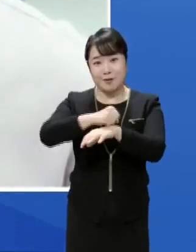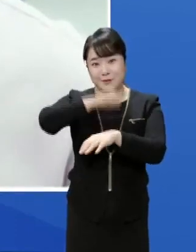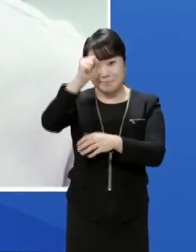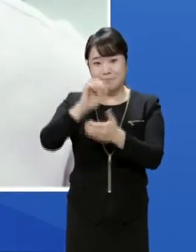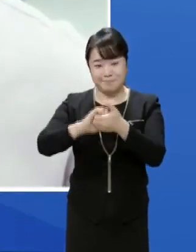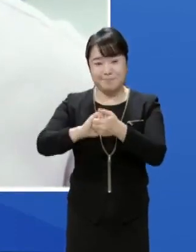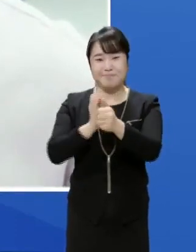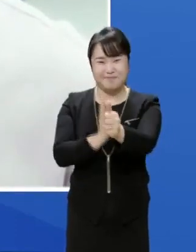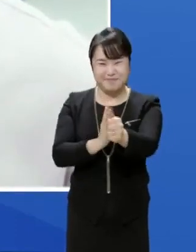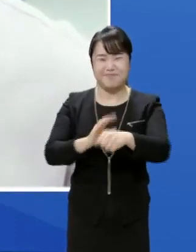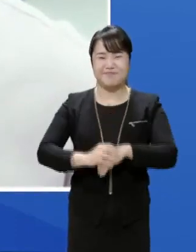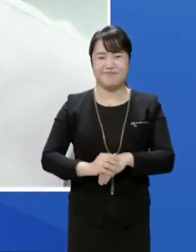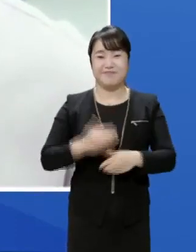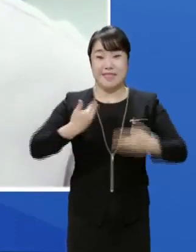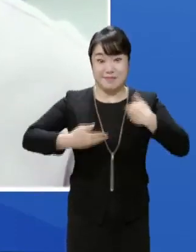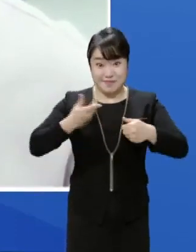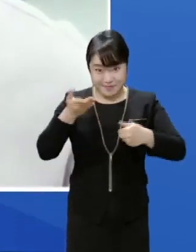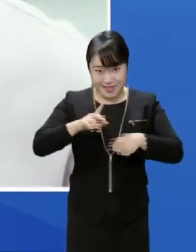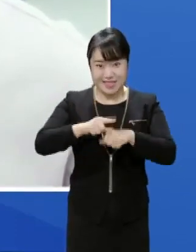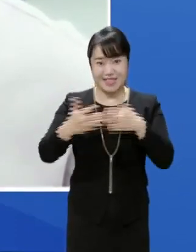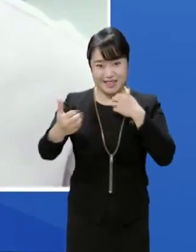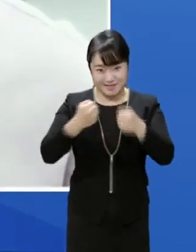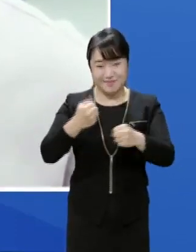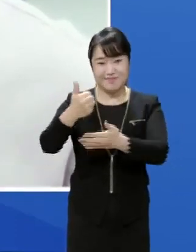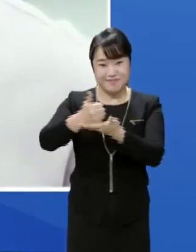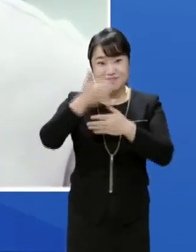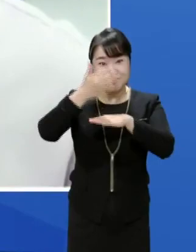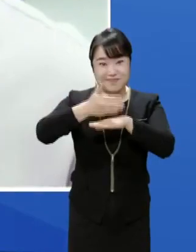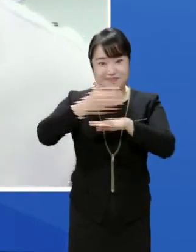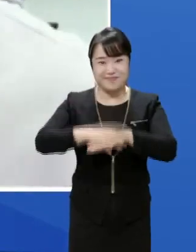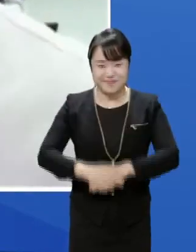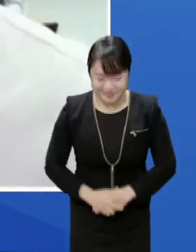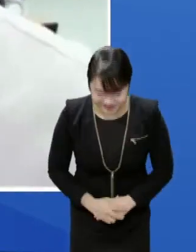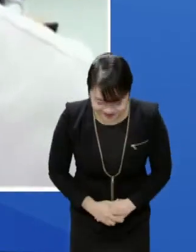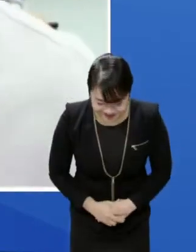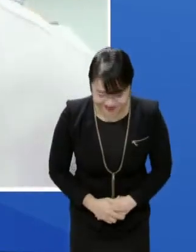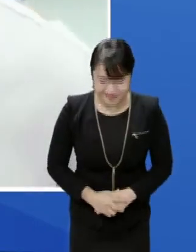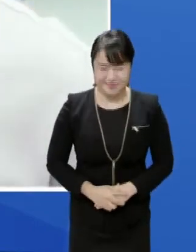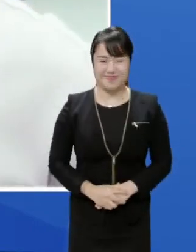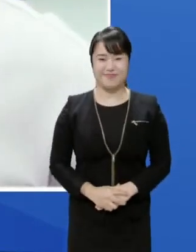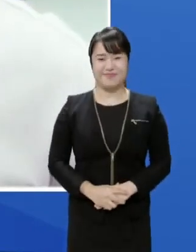결실이 있기를 기대하겠습니다. 바쁘신데 오늘 말씀 감사합니다. 감사합니다.